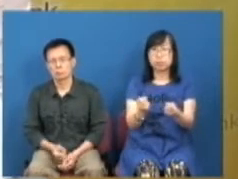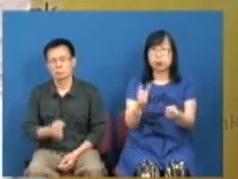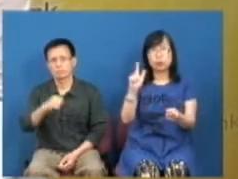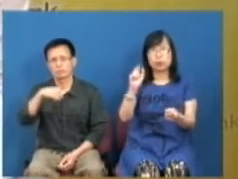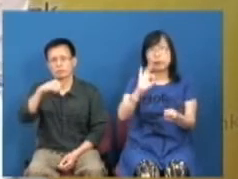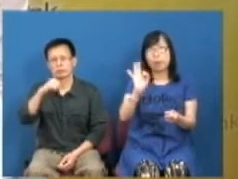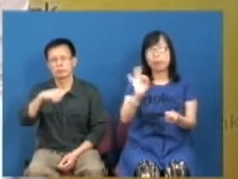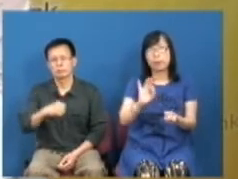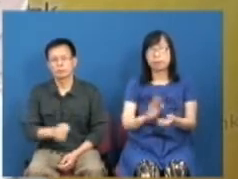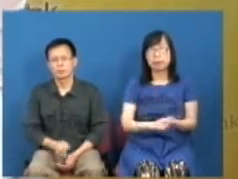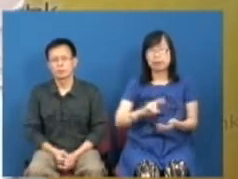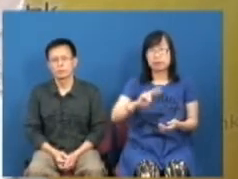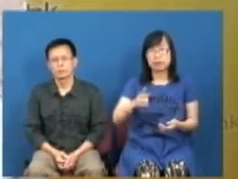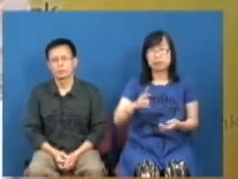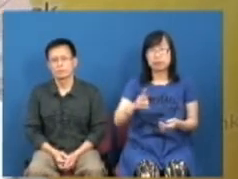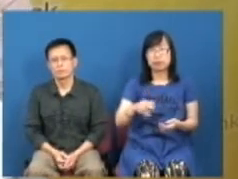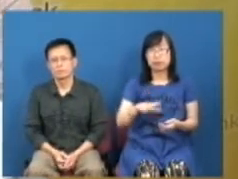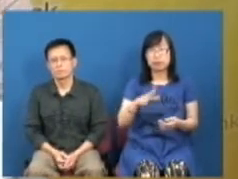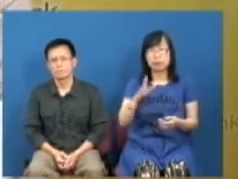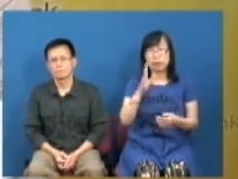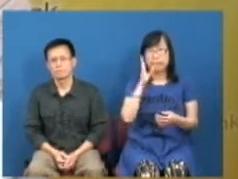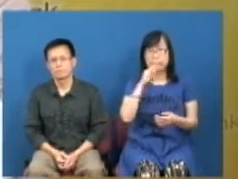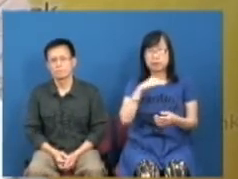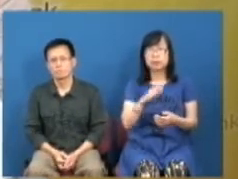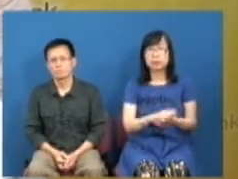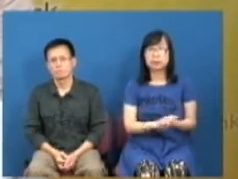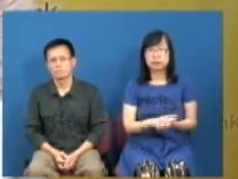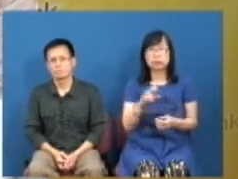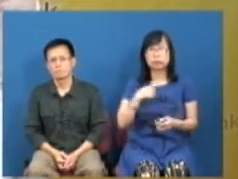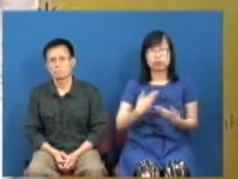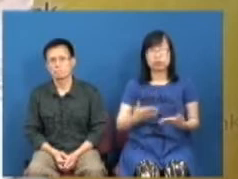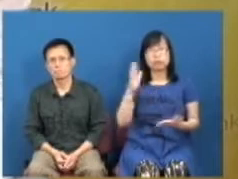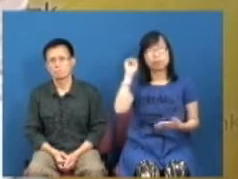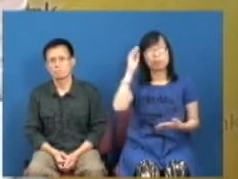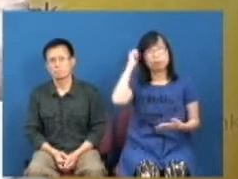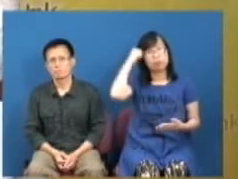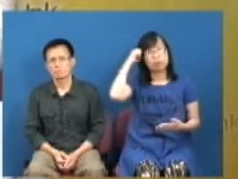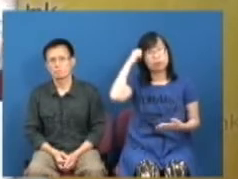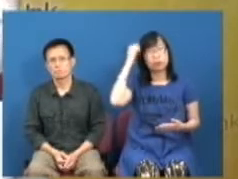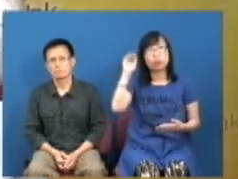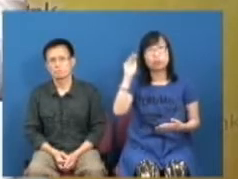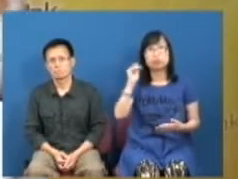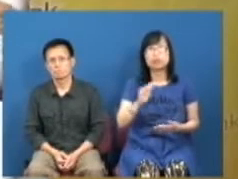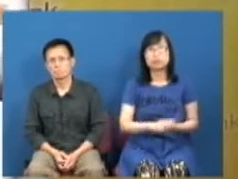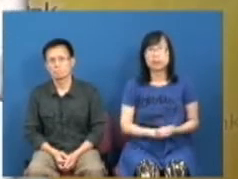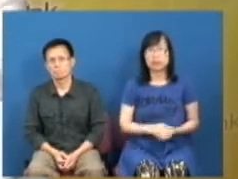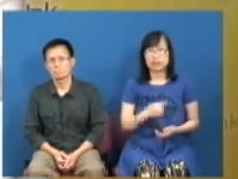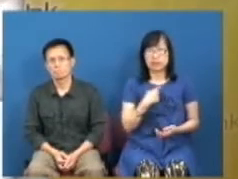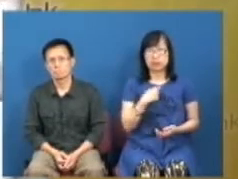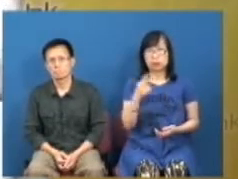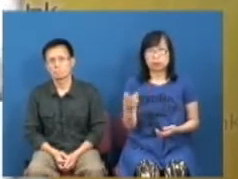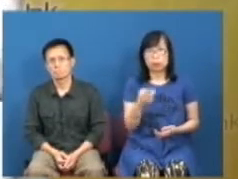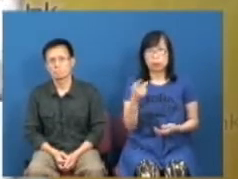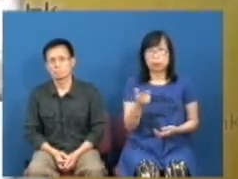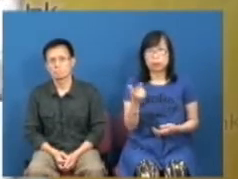嗯、 你就即係變相密封到啲味道啦。咁呢個都可以考慮嘅。咁但係即係又係多啲即係考察